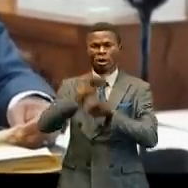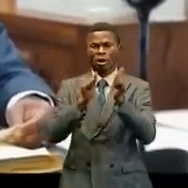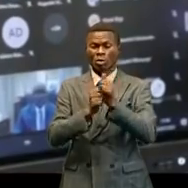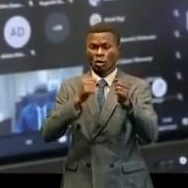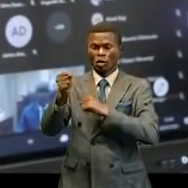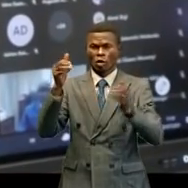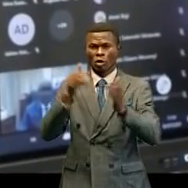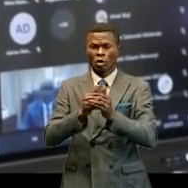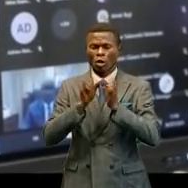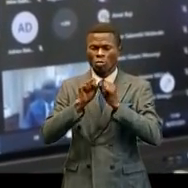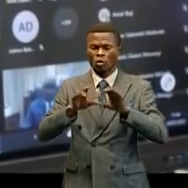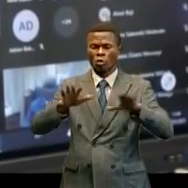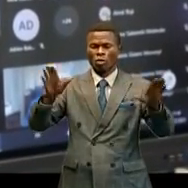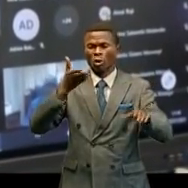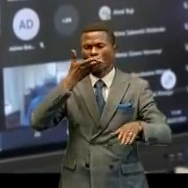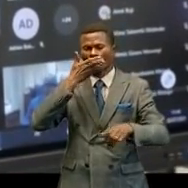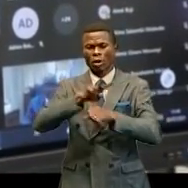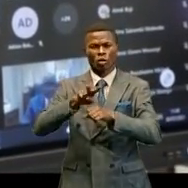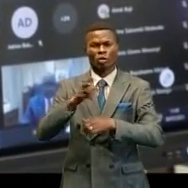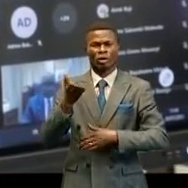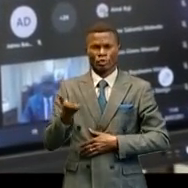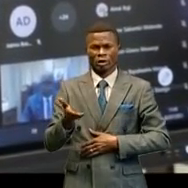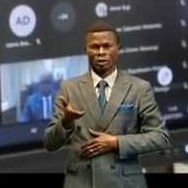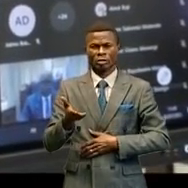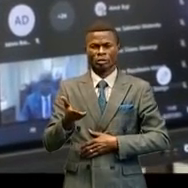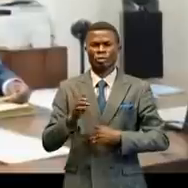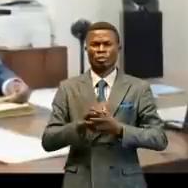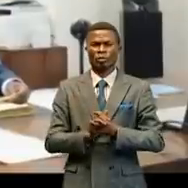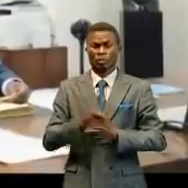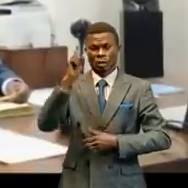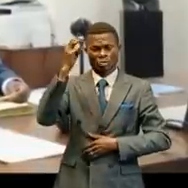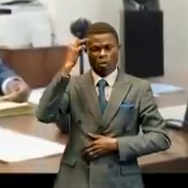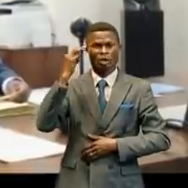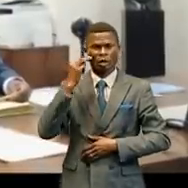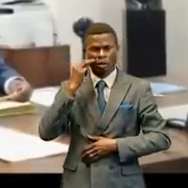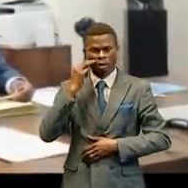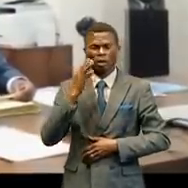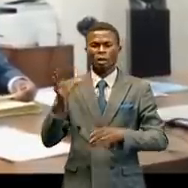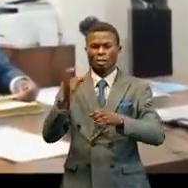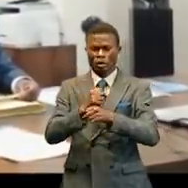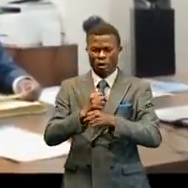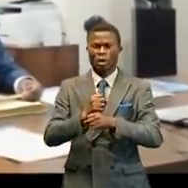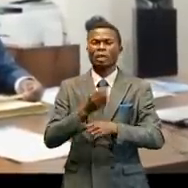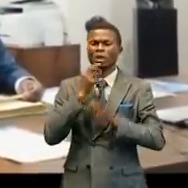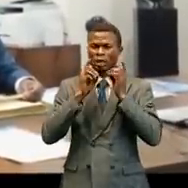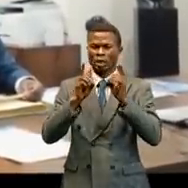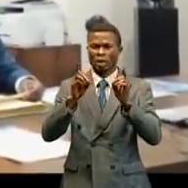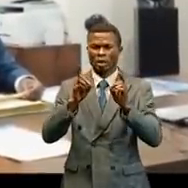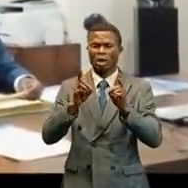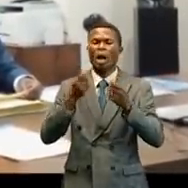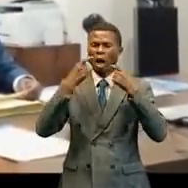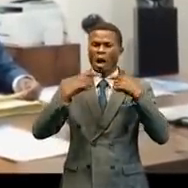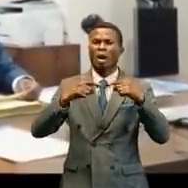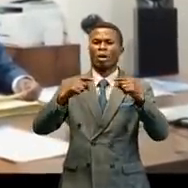lutte contre la propagation de la pandémie à coronavirus. Le Premier ministre a conclu son intervention en